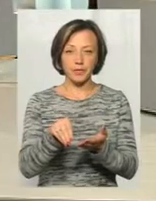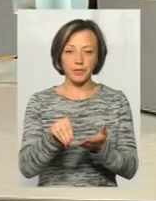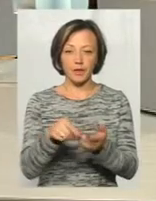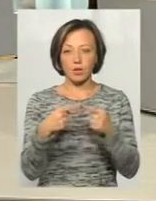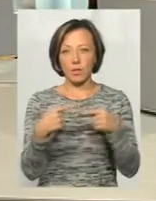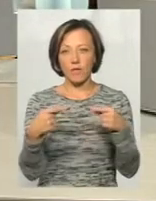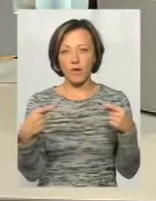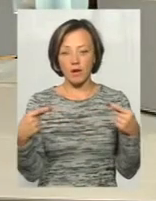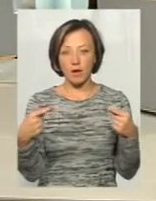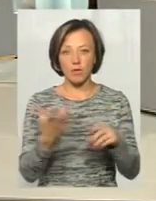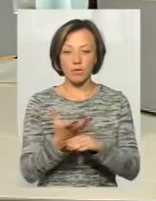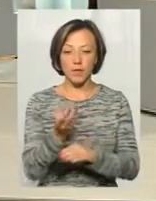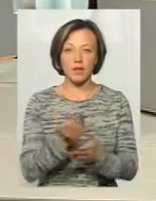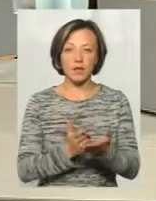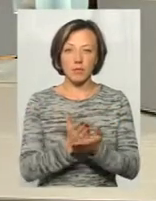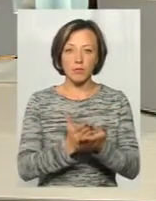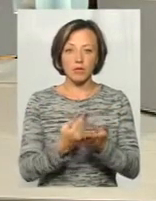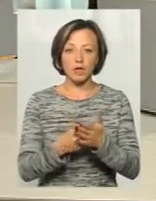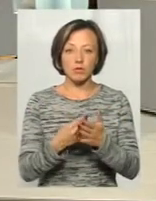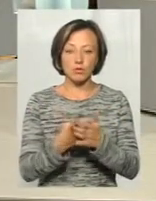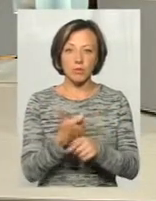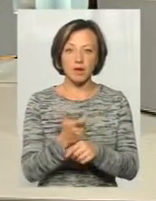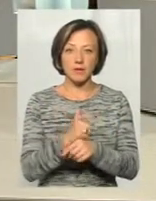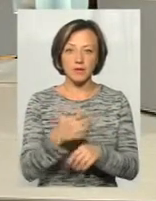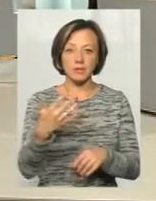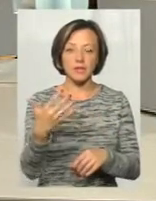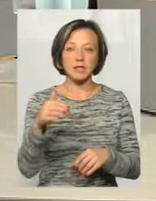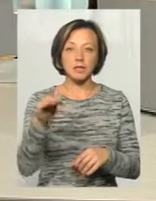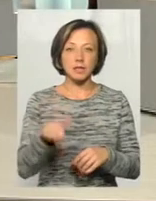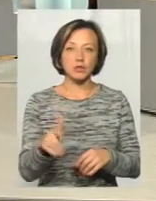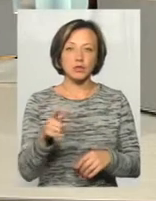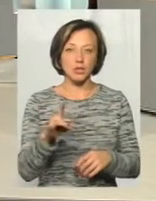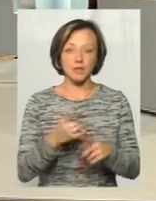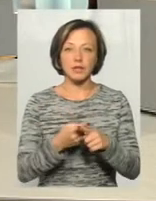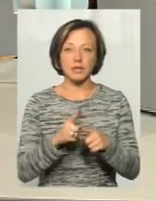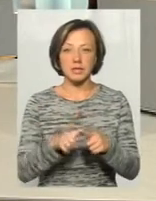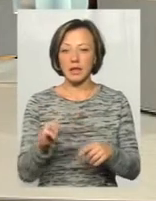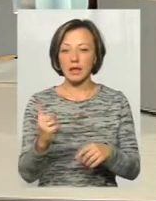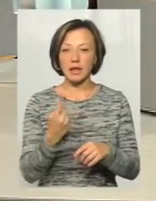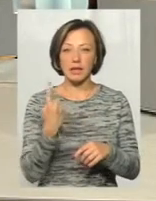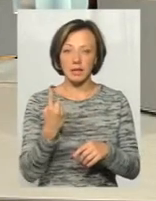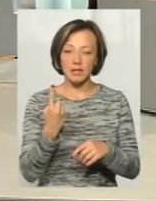певні товари, оплатила послуги на суму, яка перевищує 50 тисяч гривень. Це